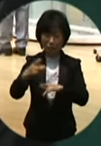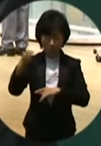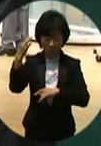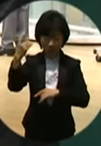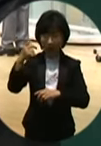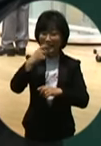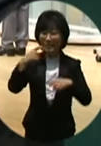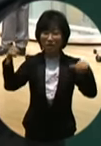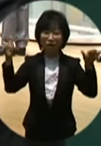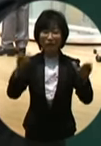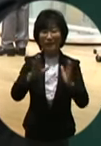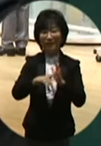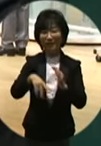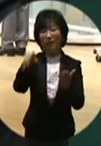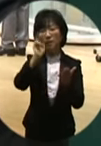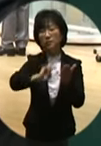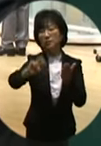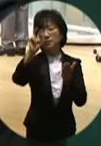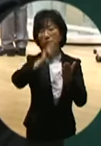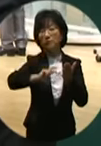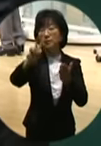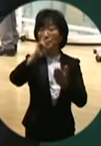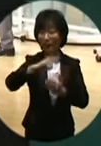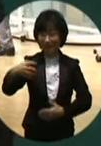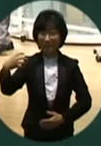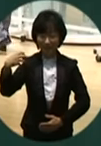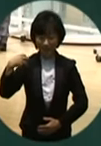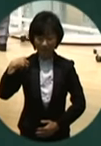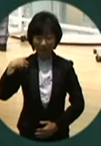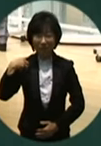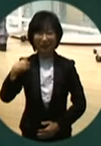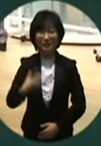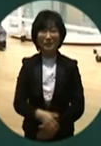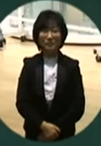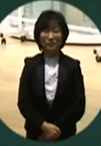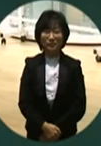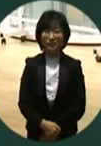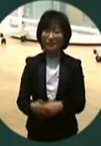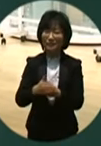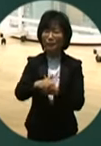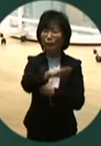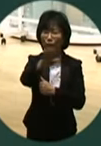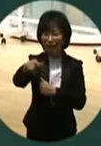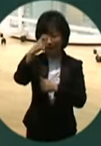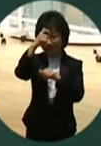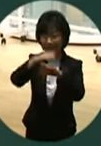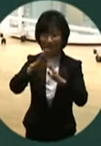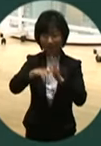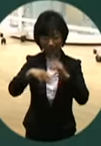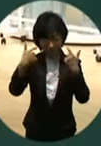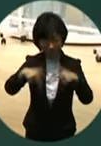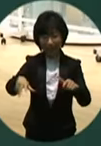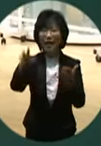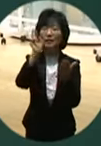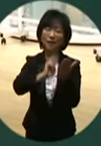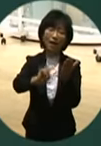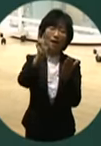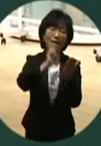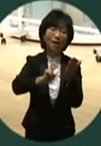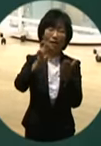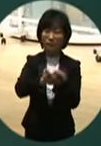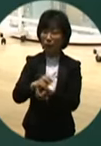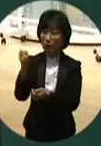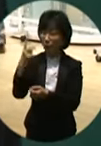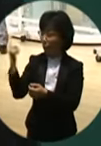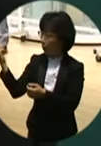28:13-14 says he was in charge of music. 예, 그래서 우리는 예배 때마다 찬송 부르고 찬양대를 세우는 겁니다. And that is why during worship